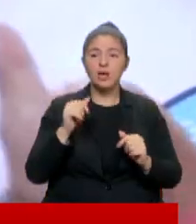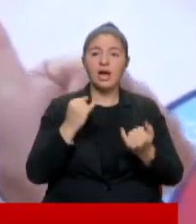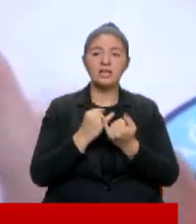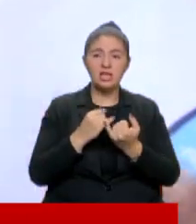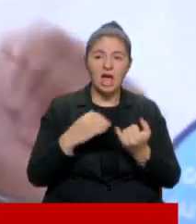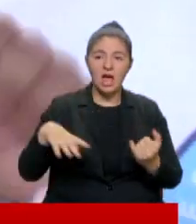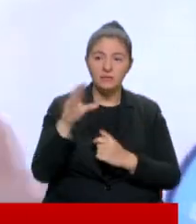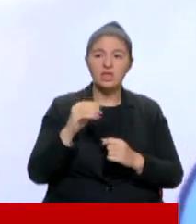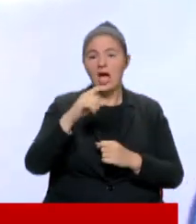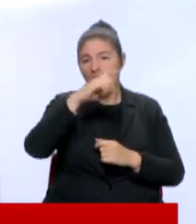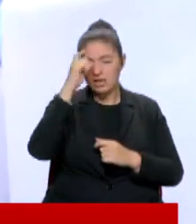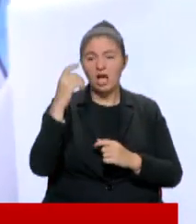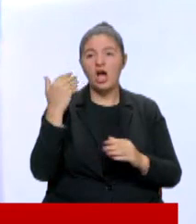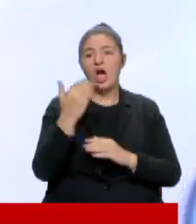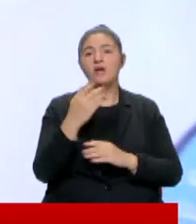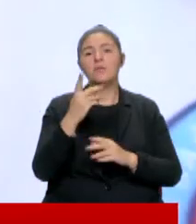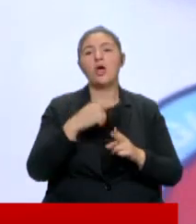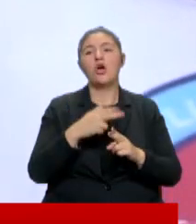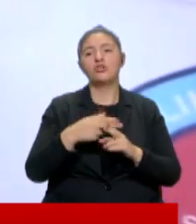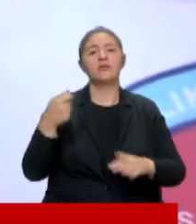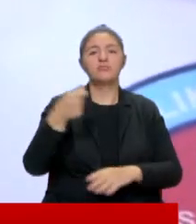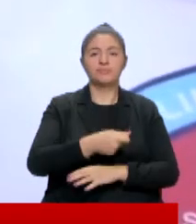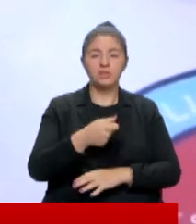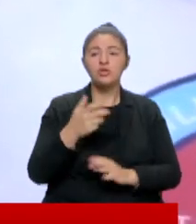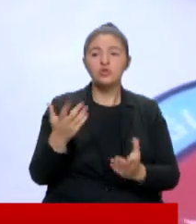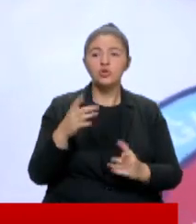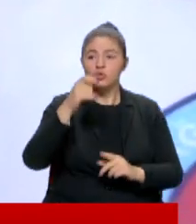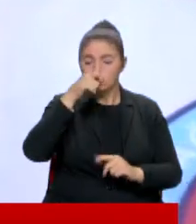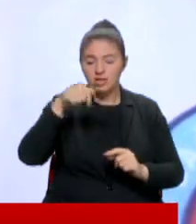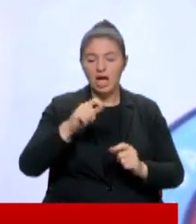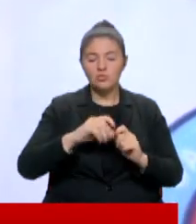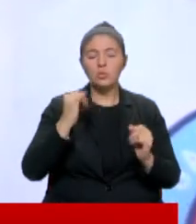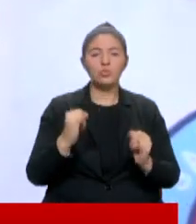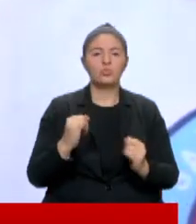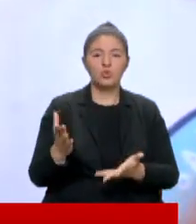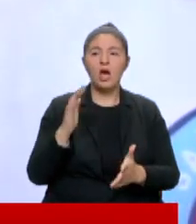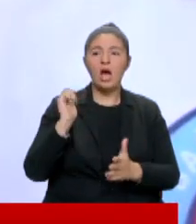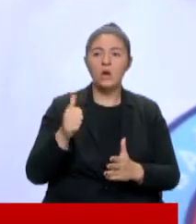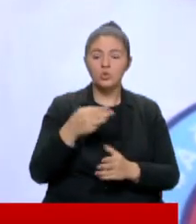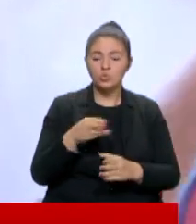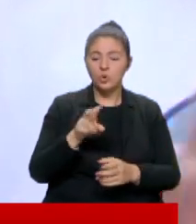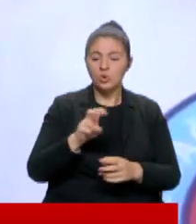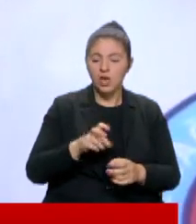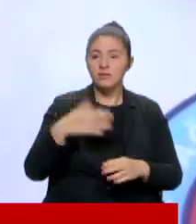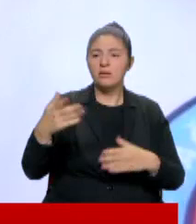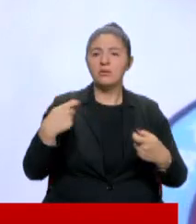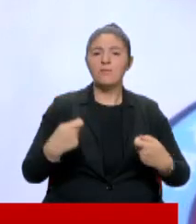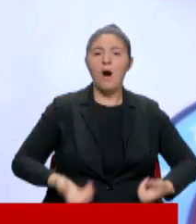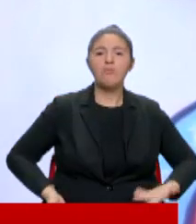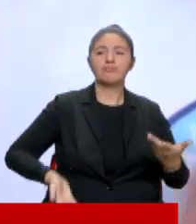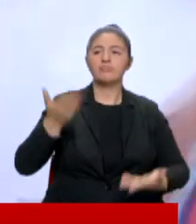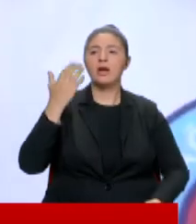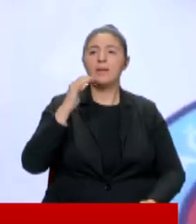kardeşlerimizin alın terinin karşılığı bir an önce gelsin Çünkü ülkede ekonomi çok kötü her gün euro dolar diğer Masalar artıyor